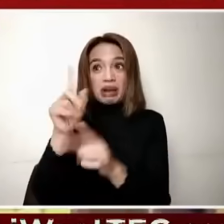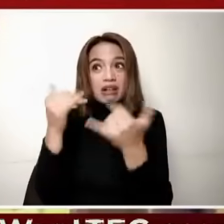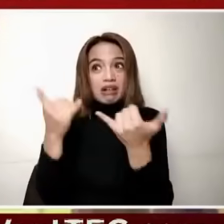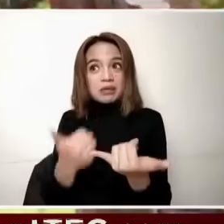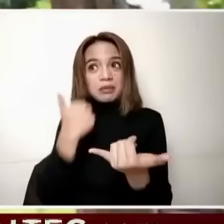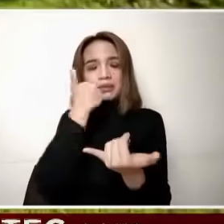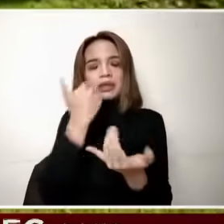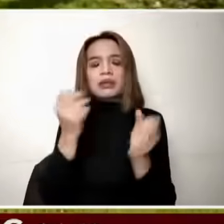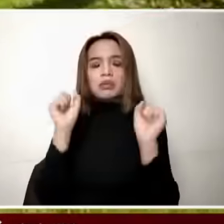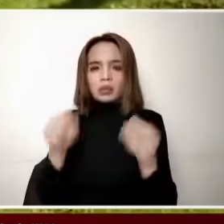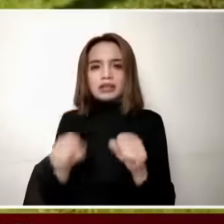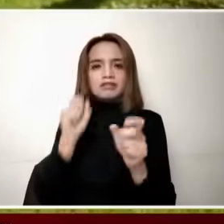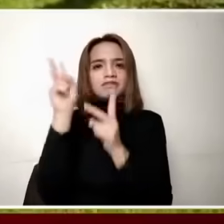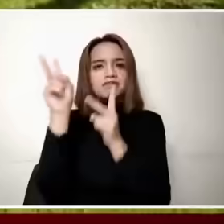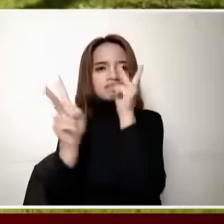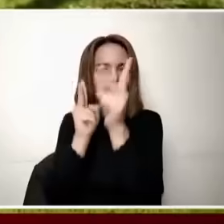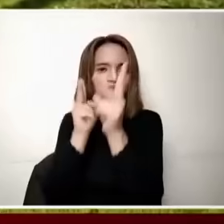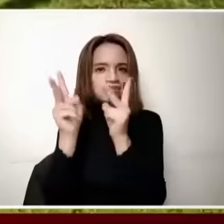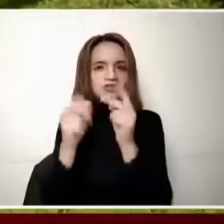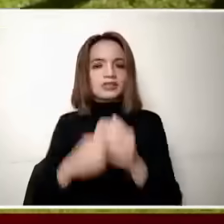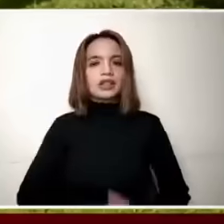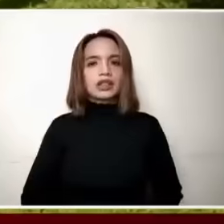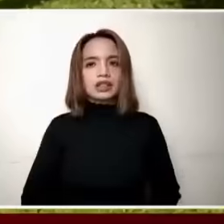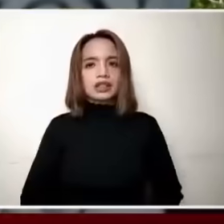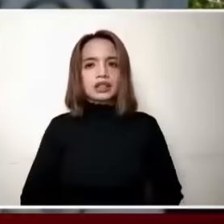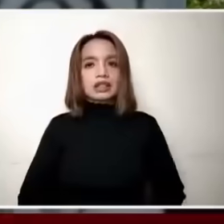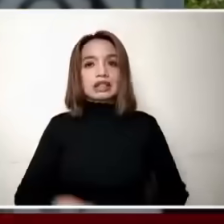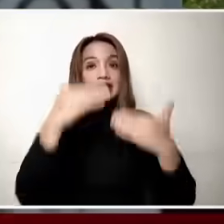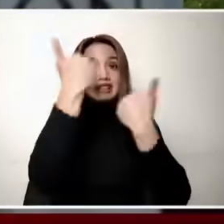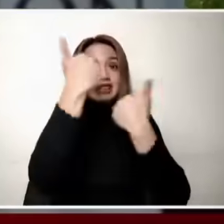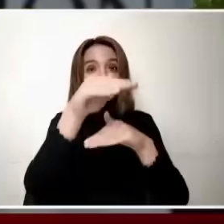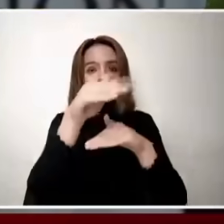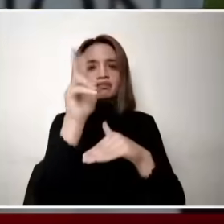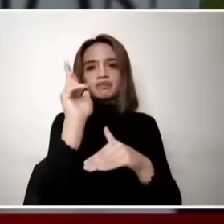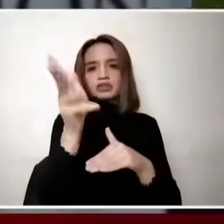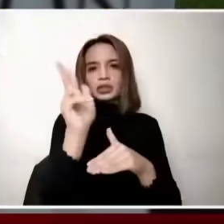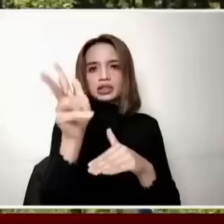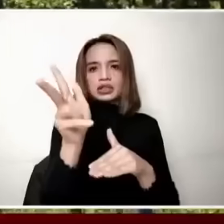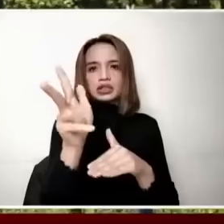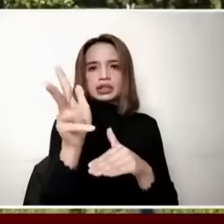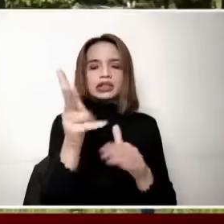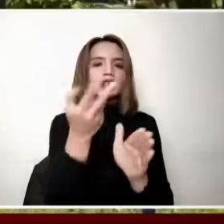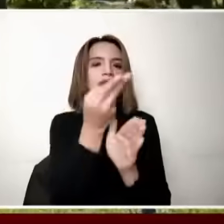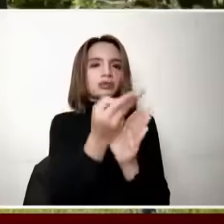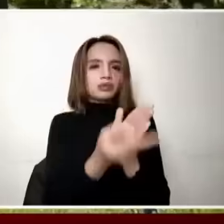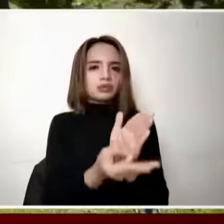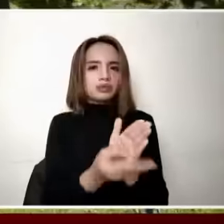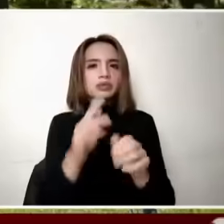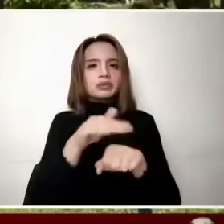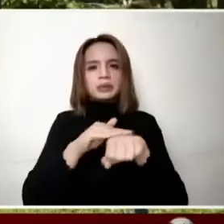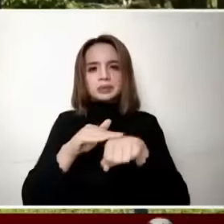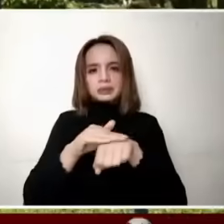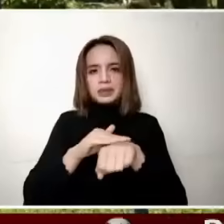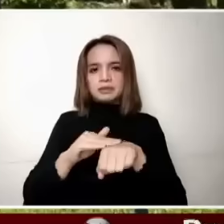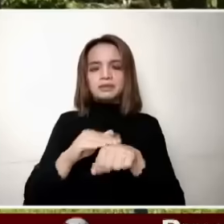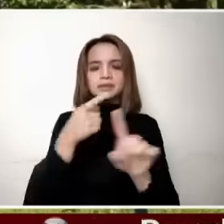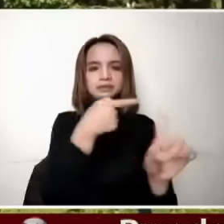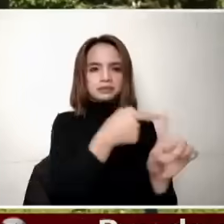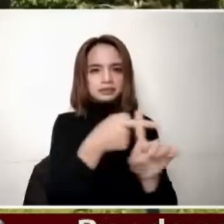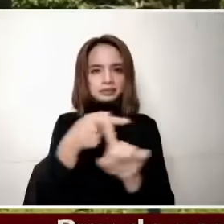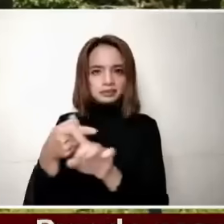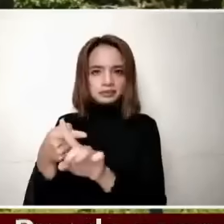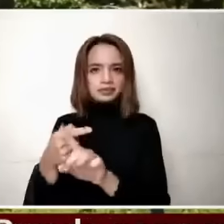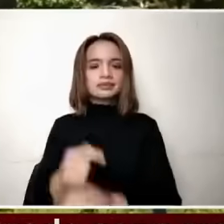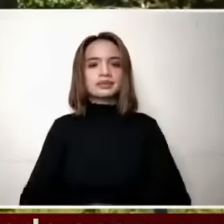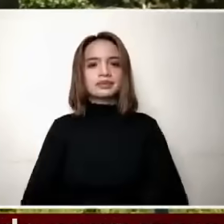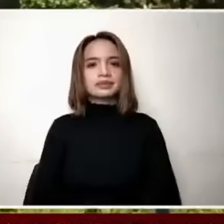siya mabisita. Hanggang 30 ang kayang ilibing sa pet cemetery. Dennis Dato, ABS-CBN